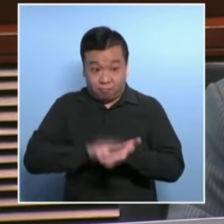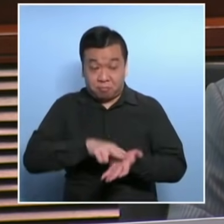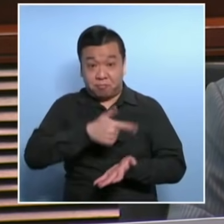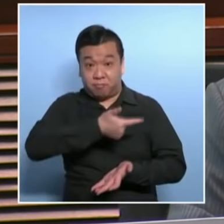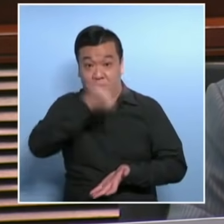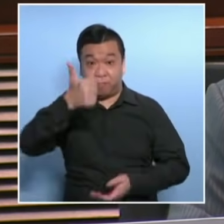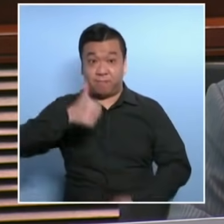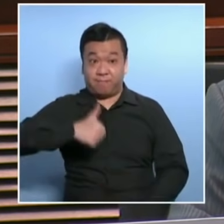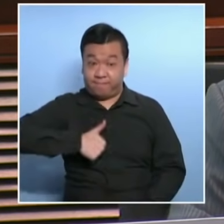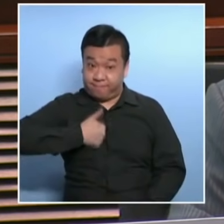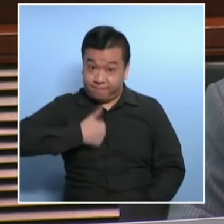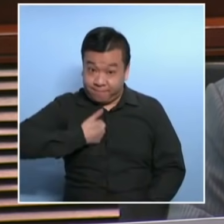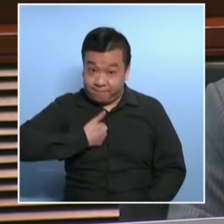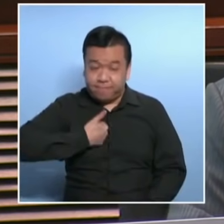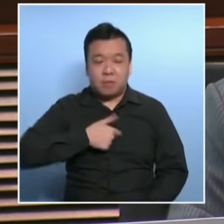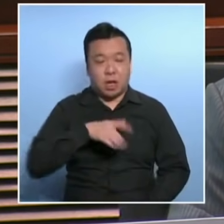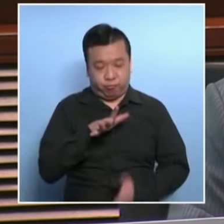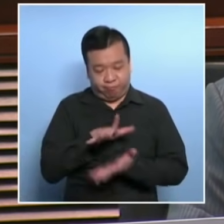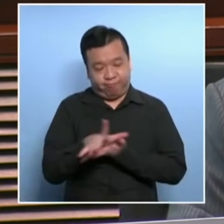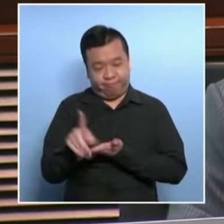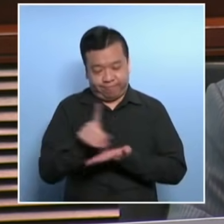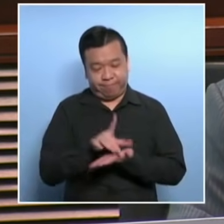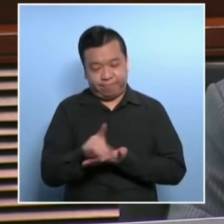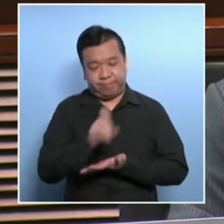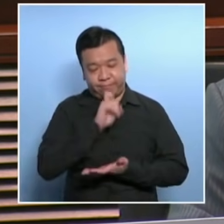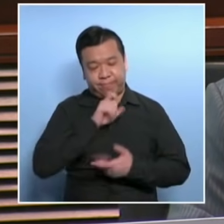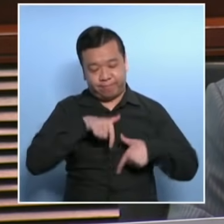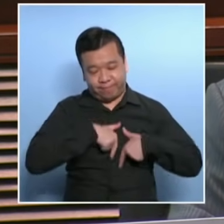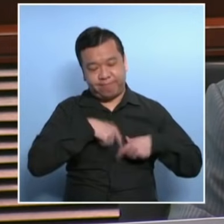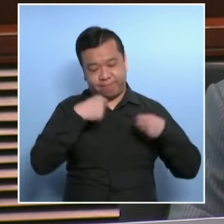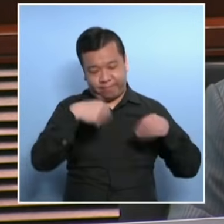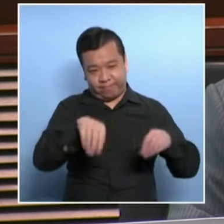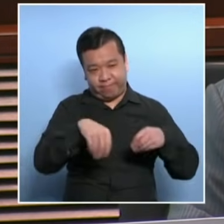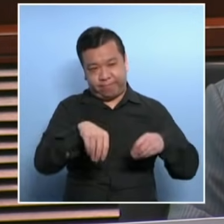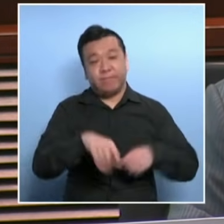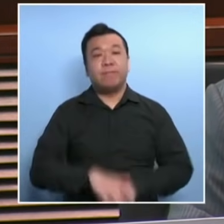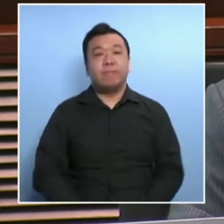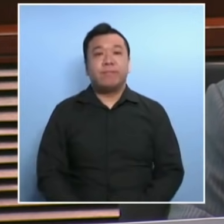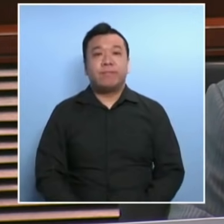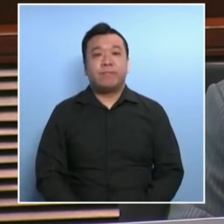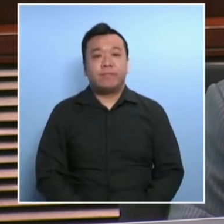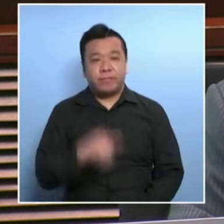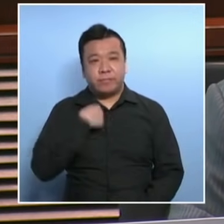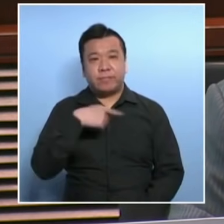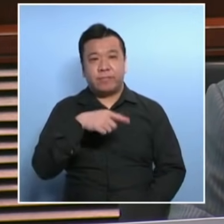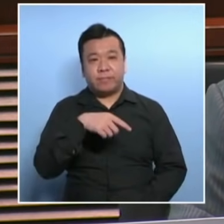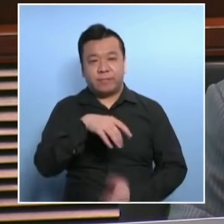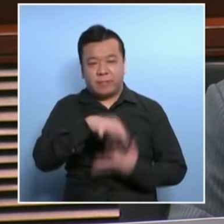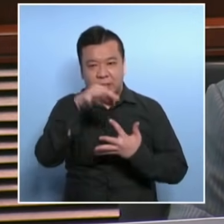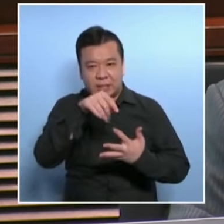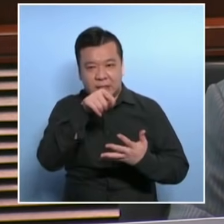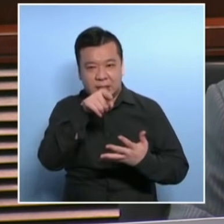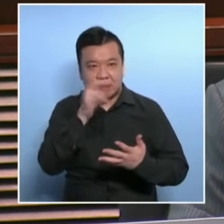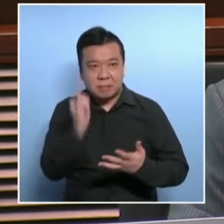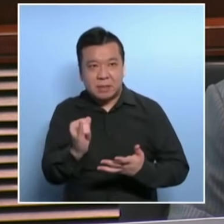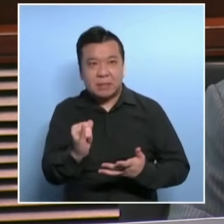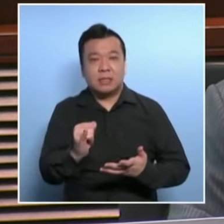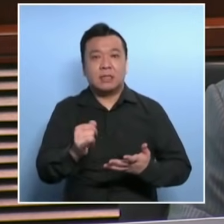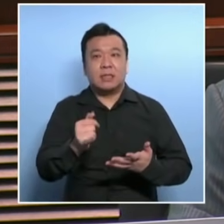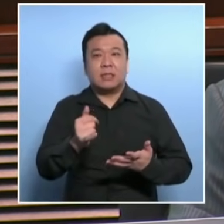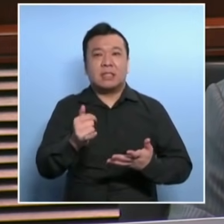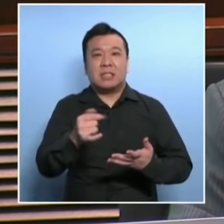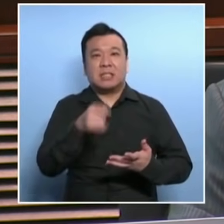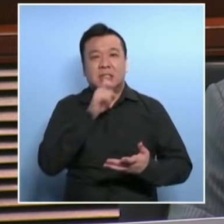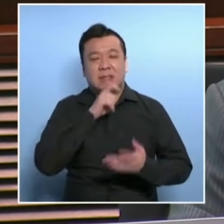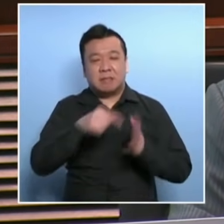師，絕大部分嘅老師都係專業有心去教嘅。咁我哋而家都係盡量去抽出一啲害群之馬咧，亦都避